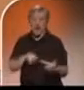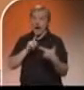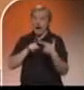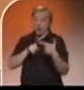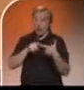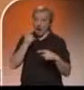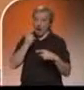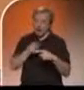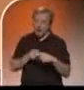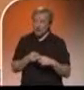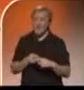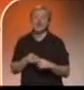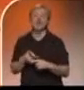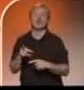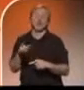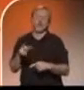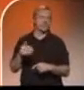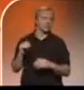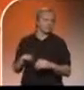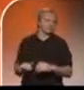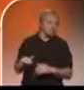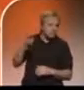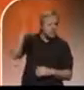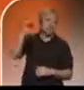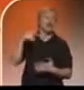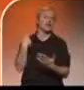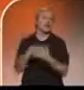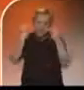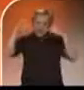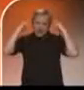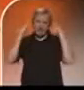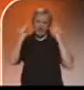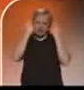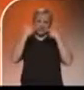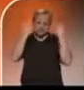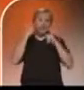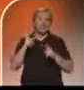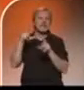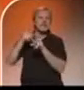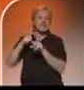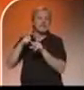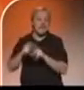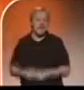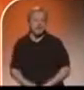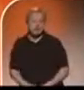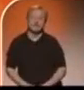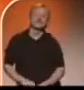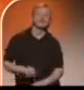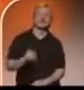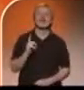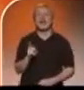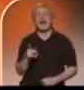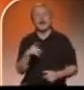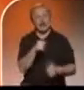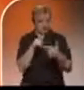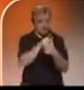která postihuje nedonošené děti, a to ve věku pozdějším, jsou dioptrické vady. Pojďme se zastavit tedy u té retinopatie. Co to vlastně je, jak